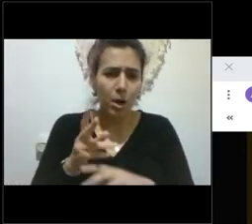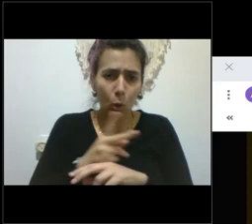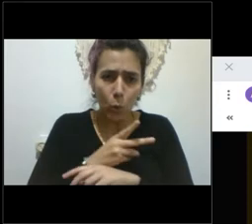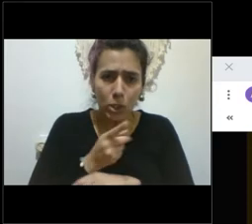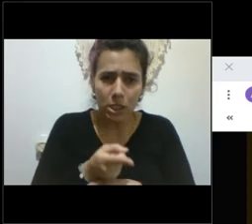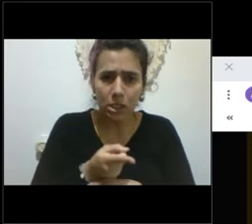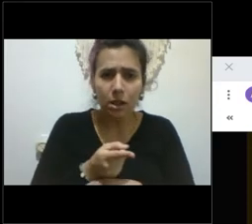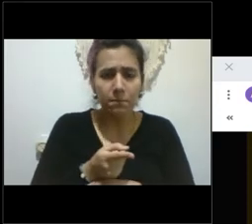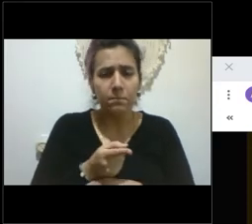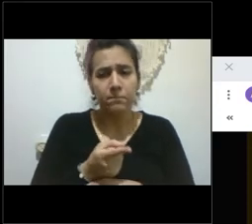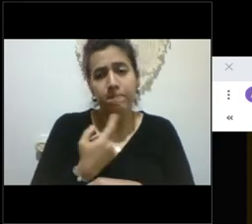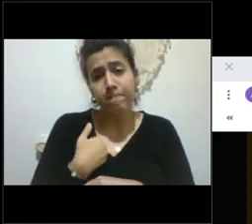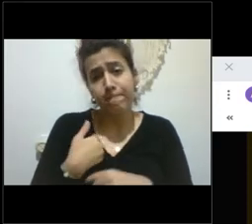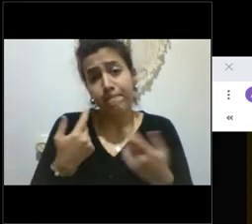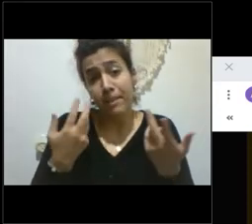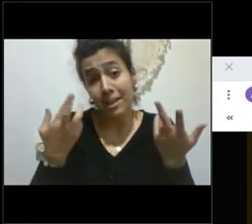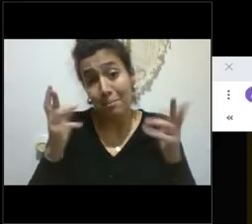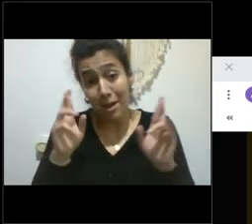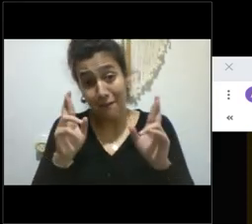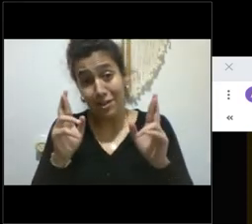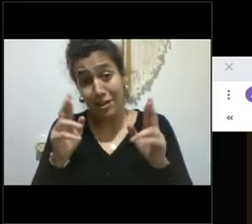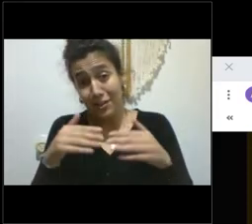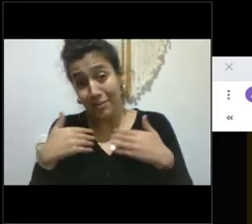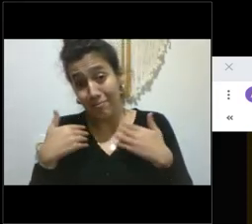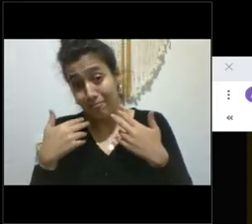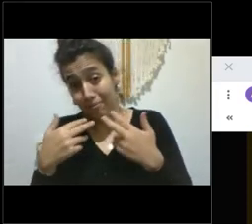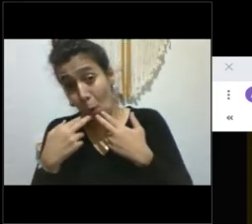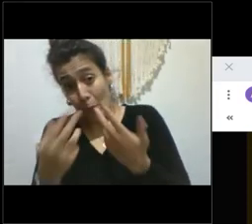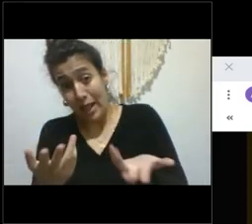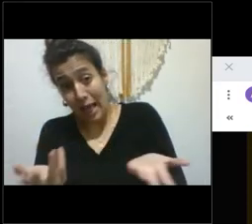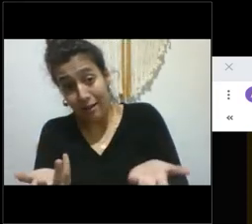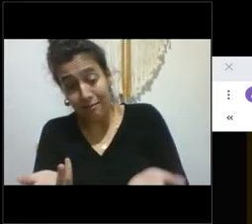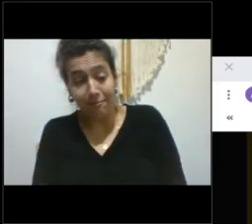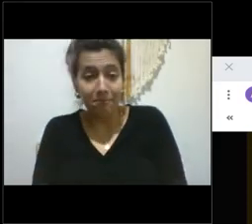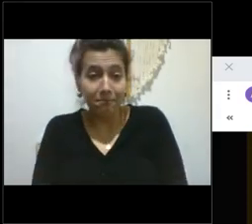וכן, מקווה שזה נתן תשובה מספקת.